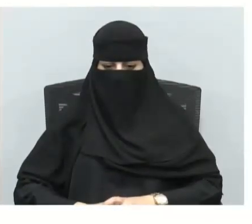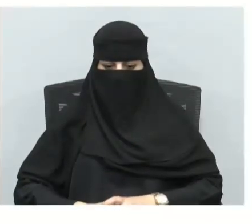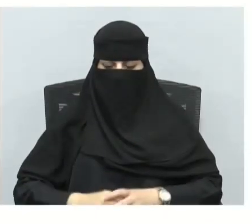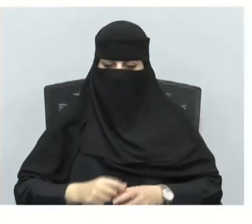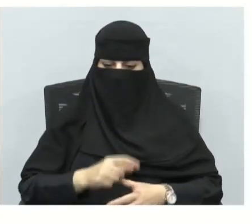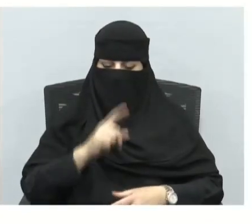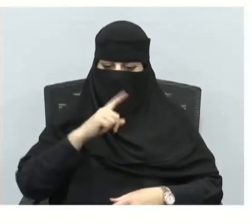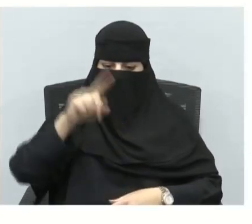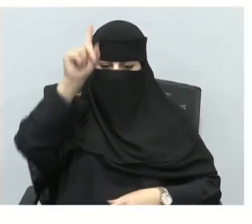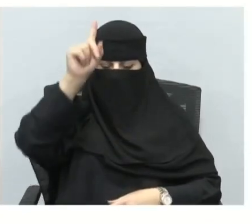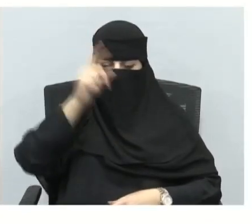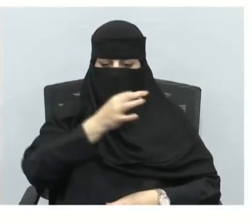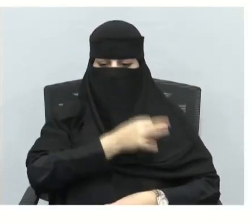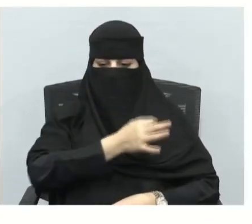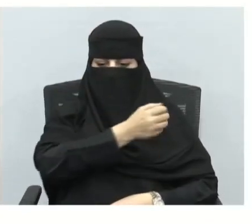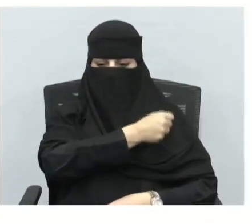بسم الله الرحمن